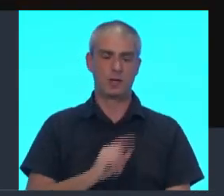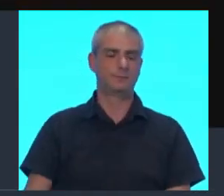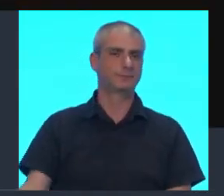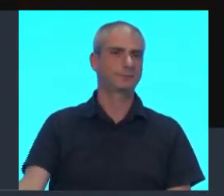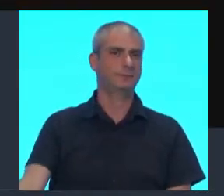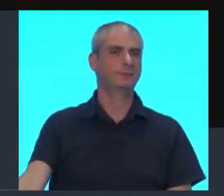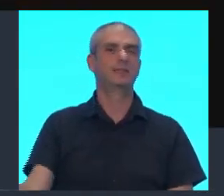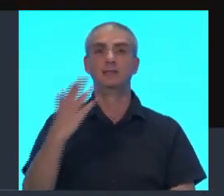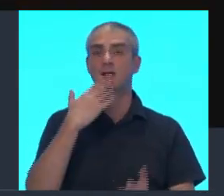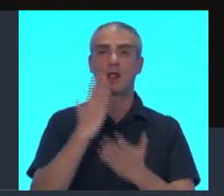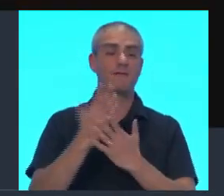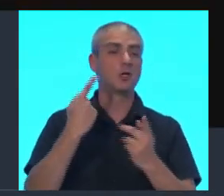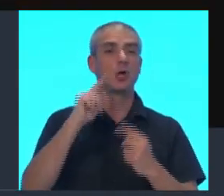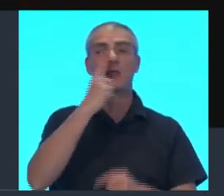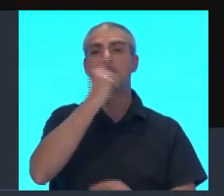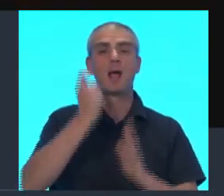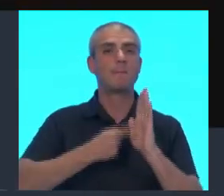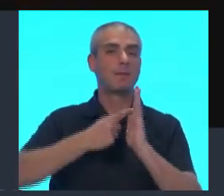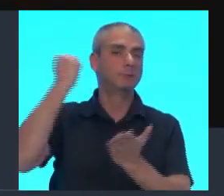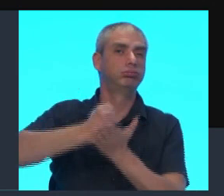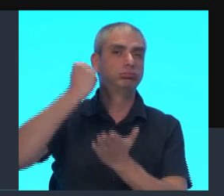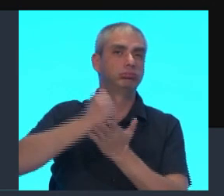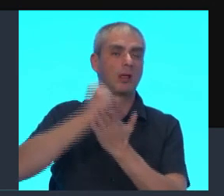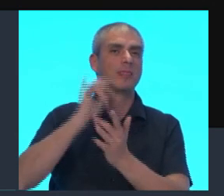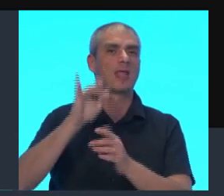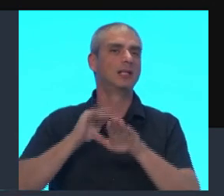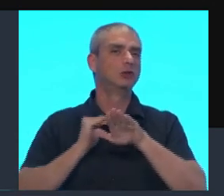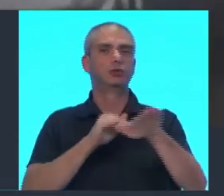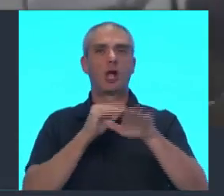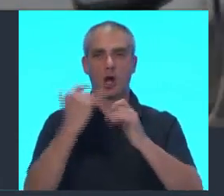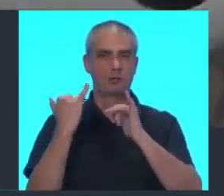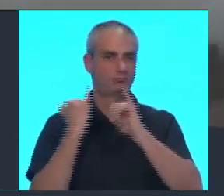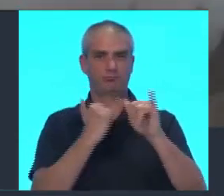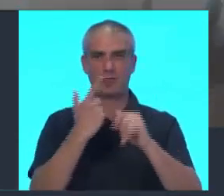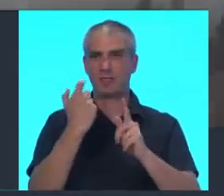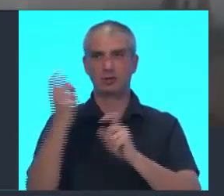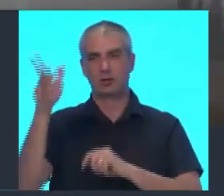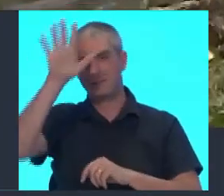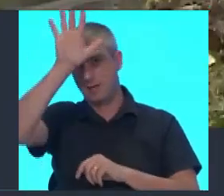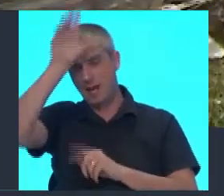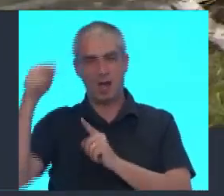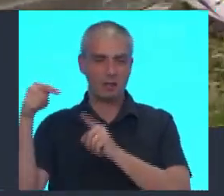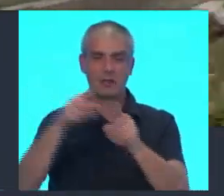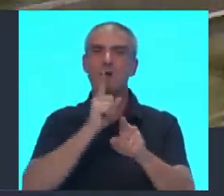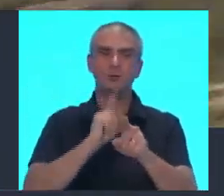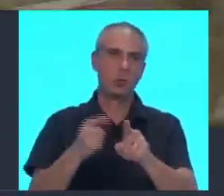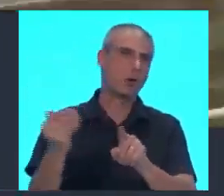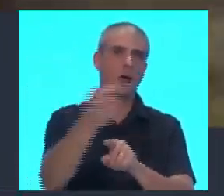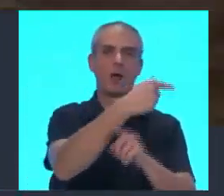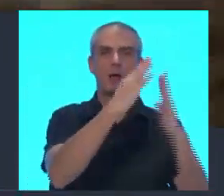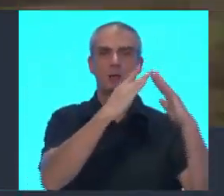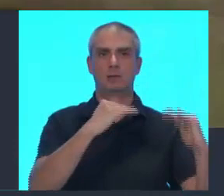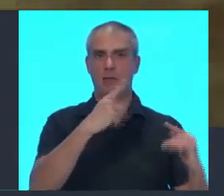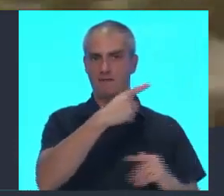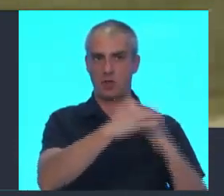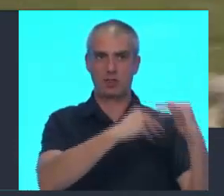ביצעה ישראל מעל 100 תקיפות אוויריות נגד שיירות נשק המועברות מאיראן דרך סוריה לחיזבאללה בלבנון.